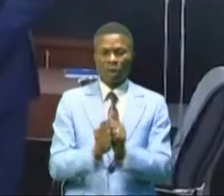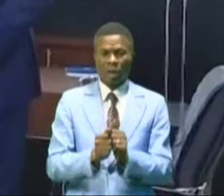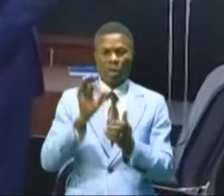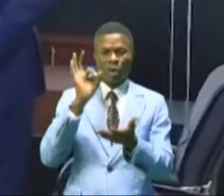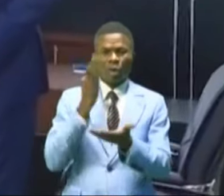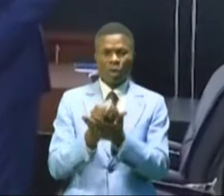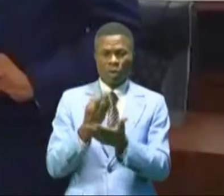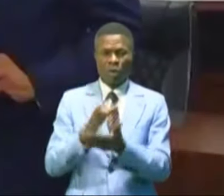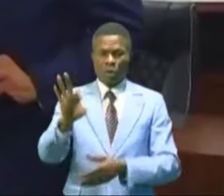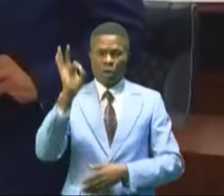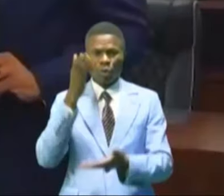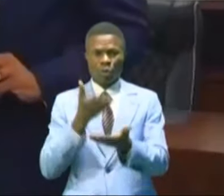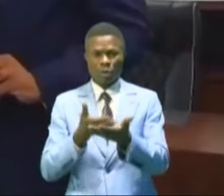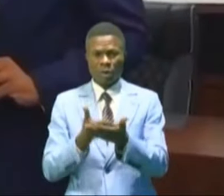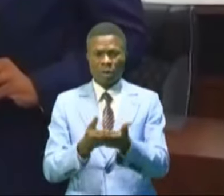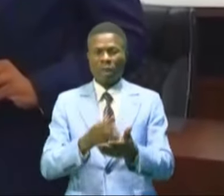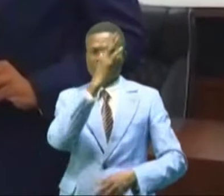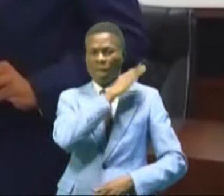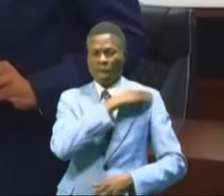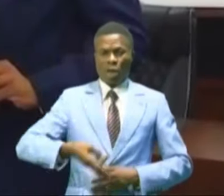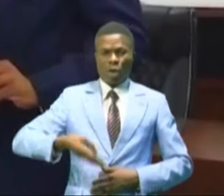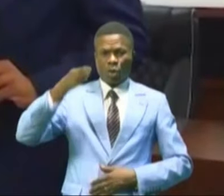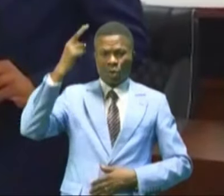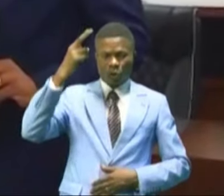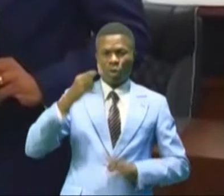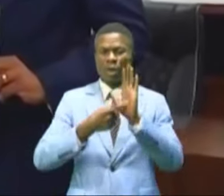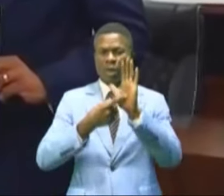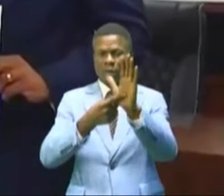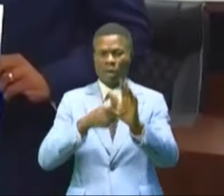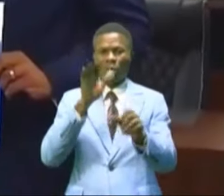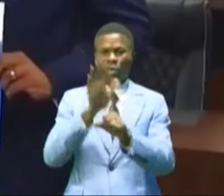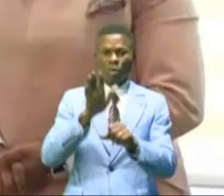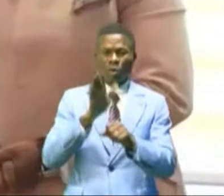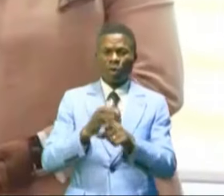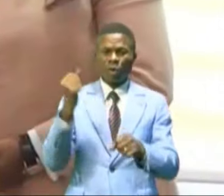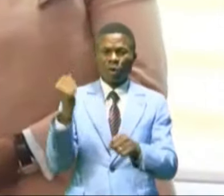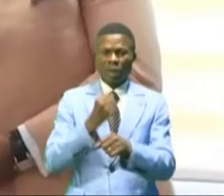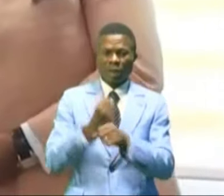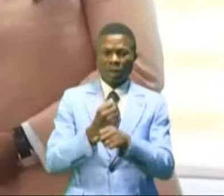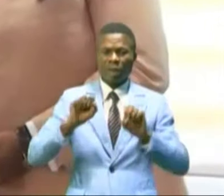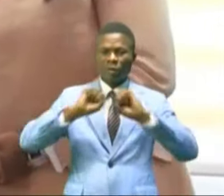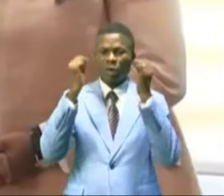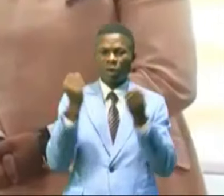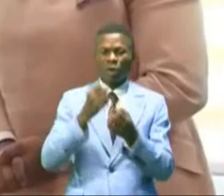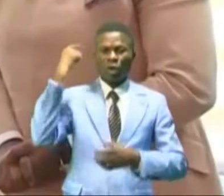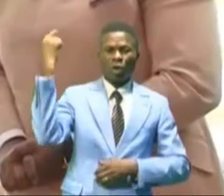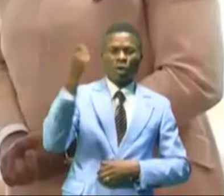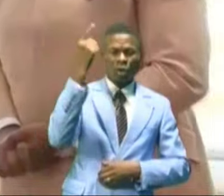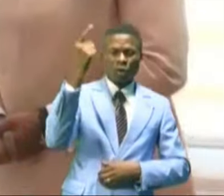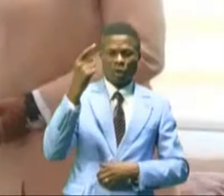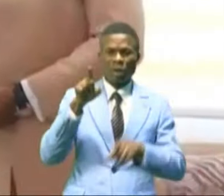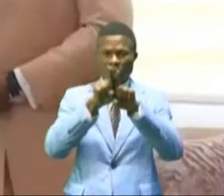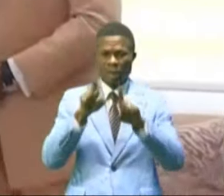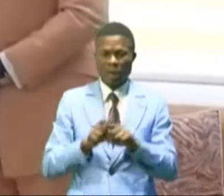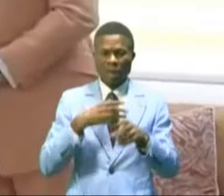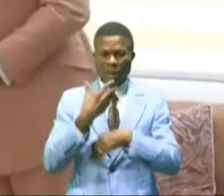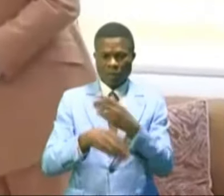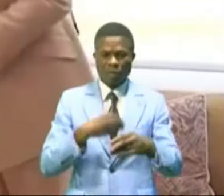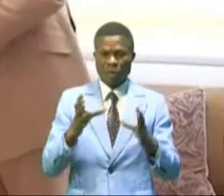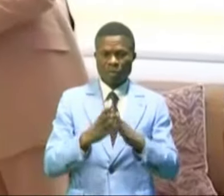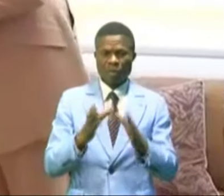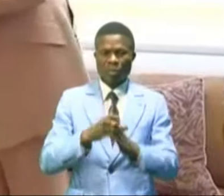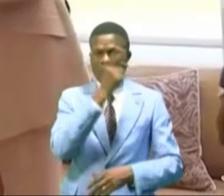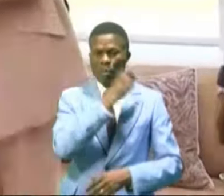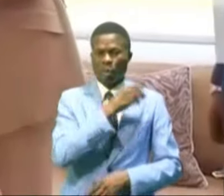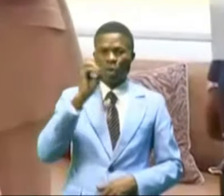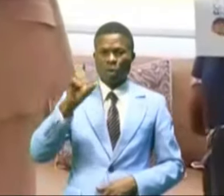Cette nomination est un titre honorifique qui couronne de nombreuses œuvres socio-humanitaires et philanthropiques réalisées par Paul